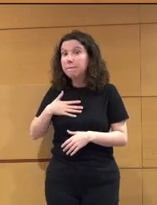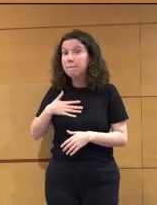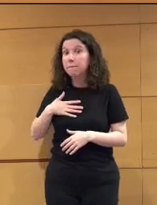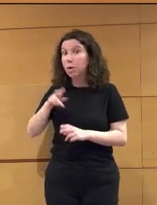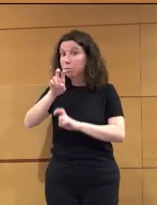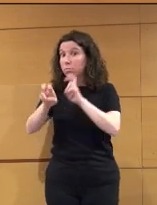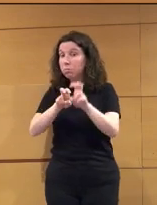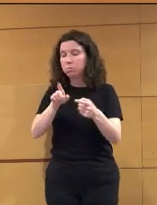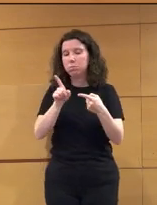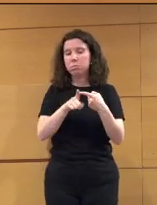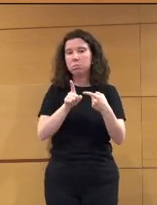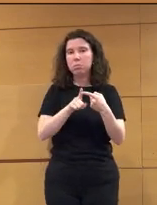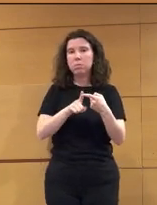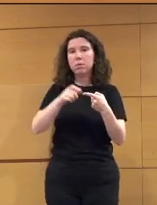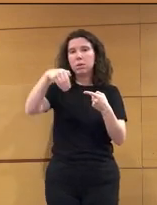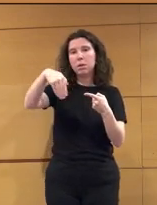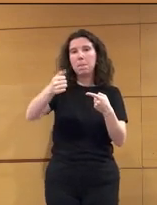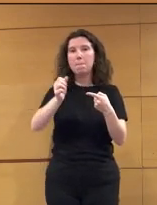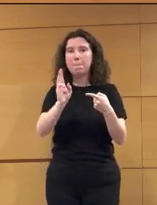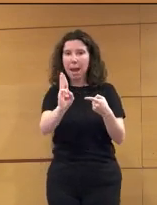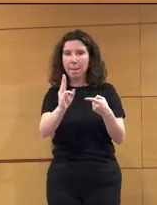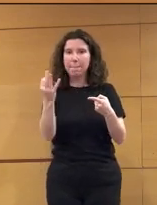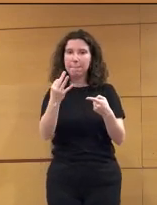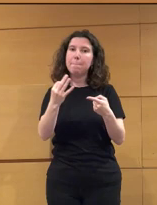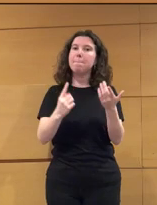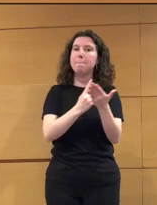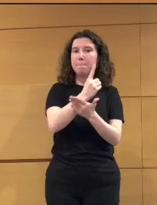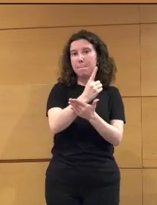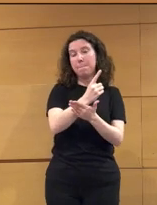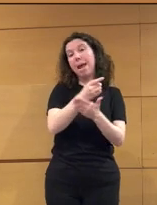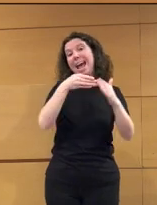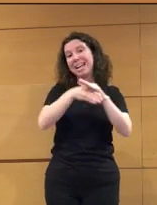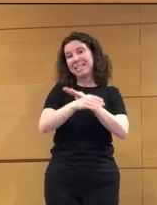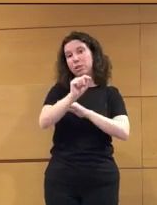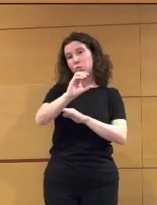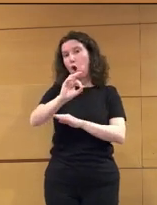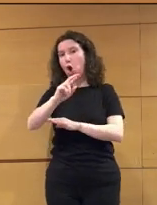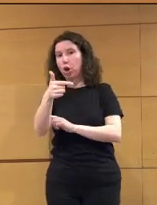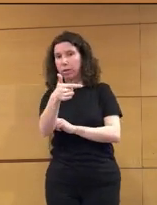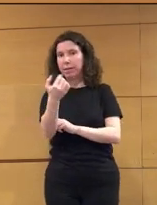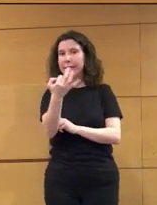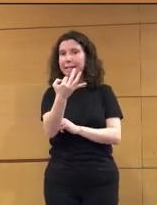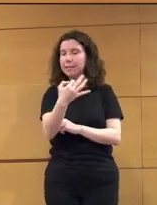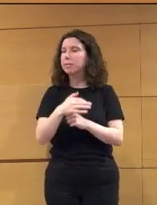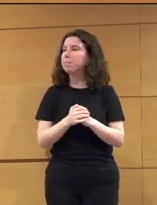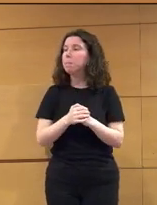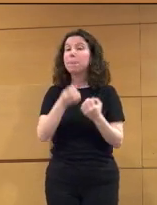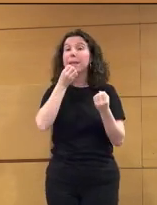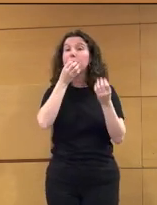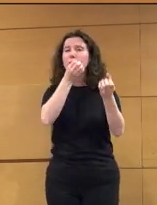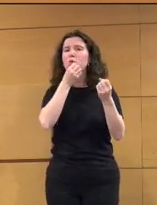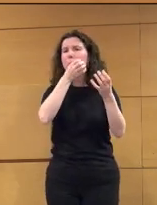Un seria el MAP l'he esmentat abans, mapaccess.org, un repositori de molta informació